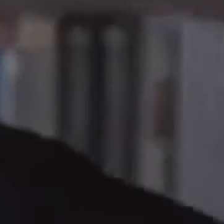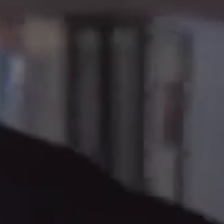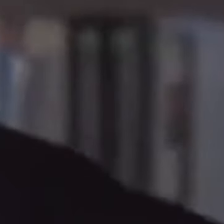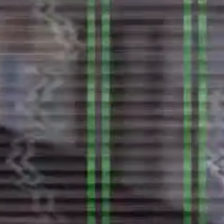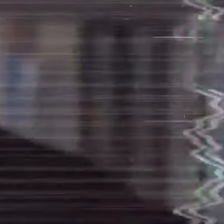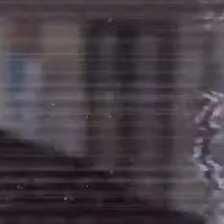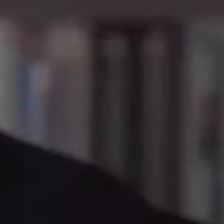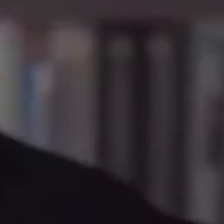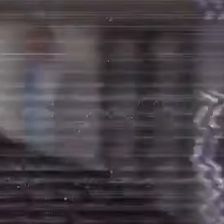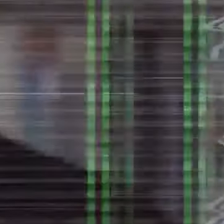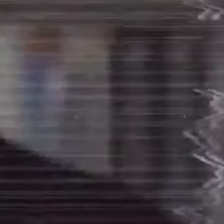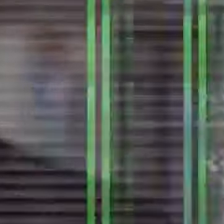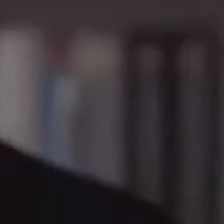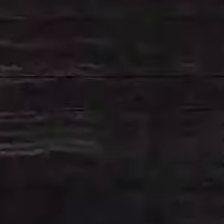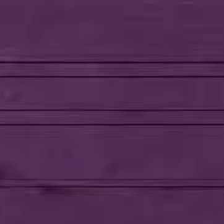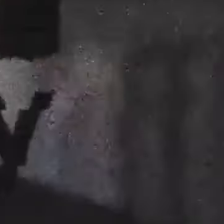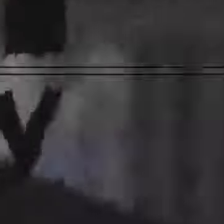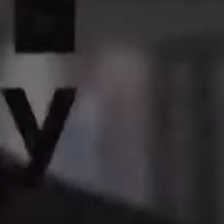Игорь Петровский.